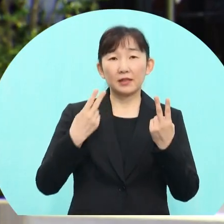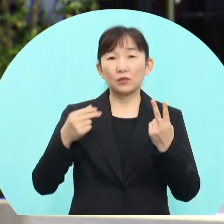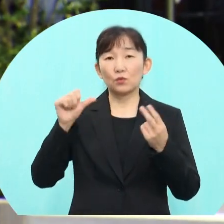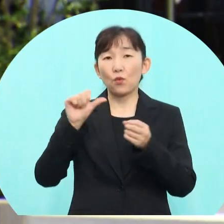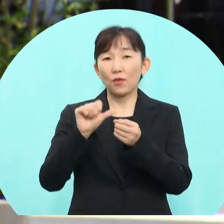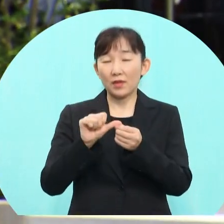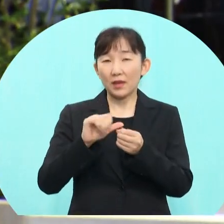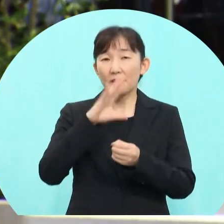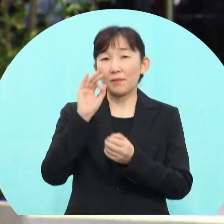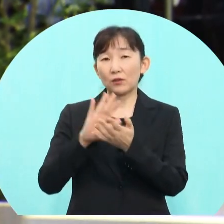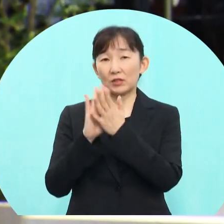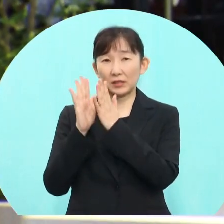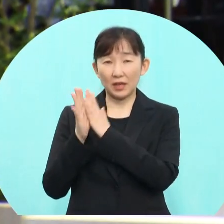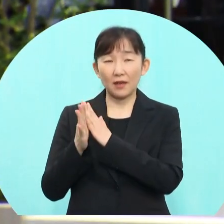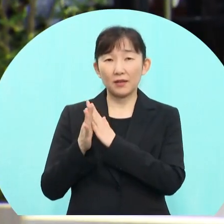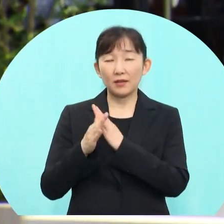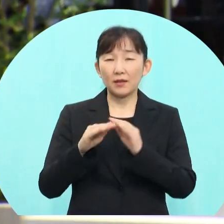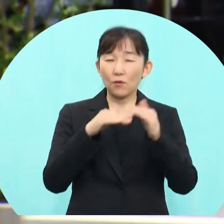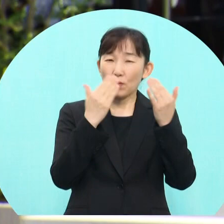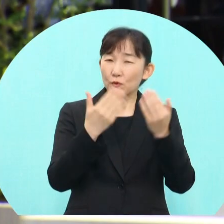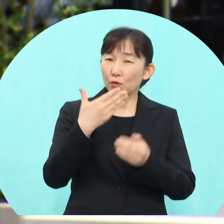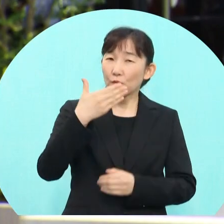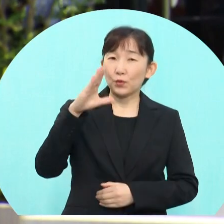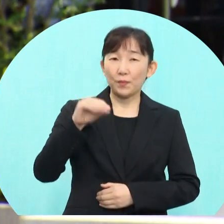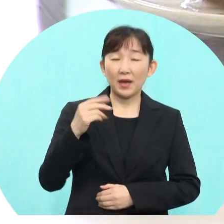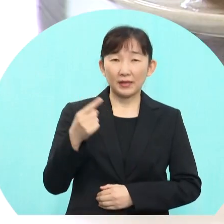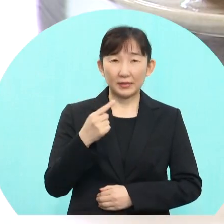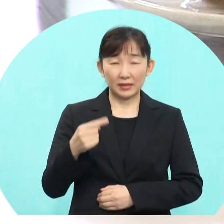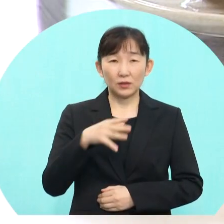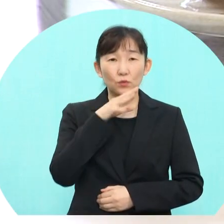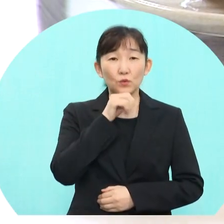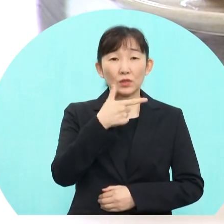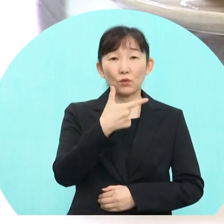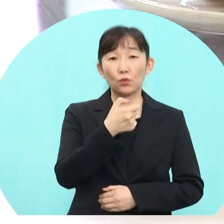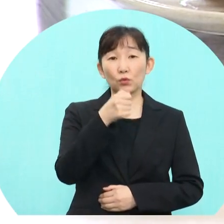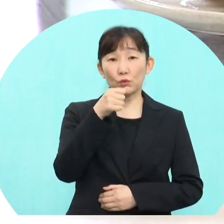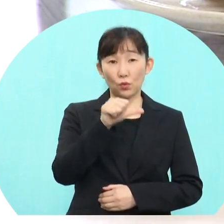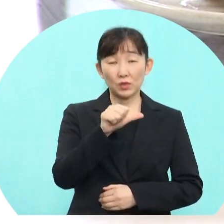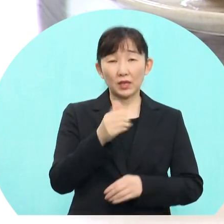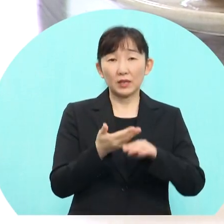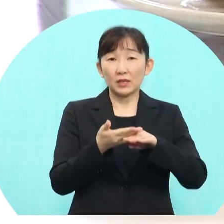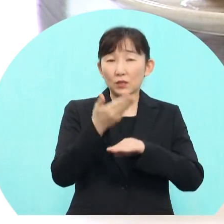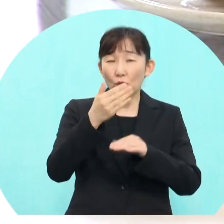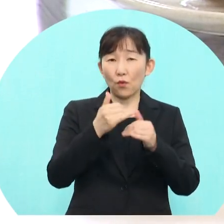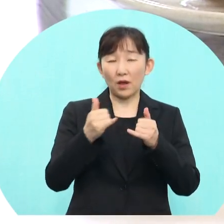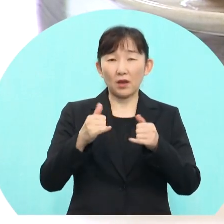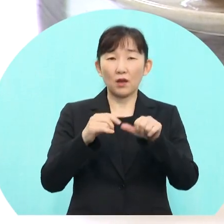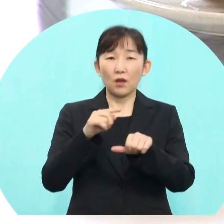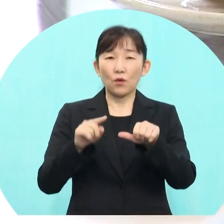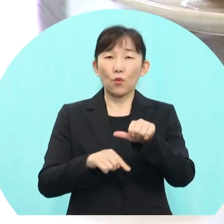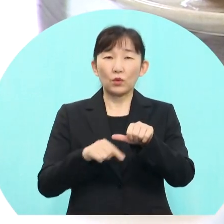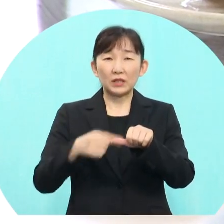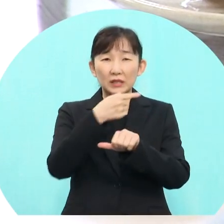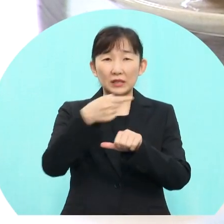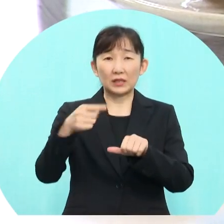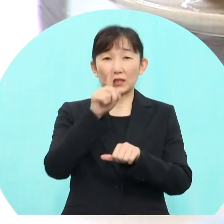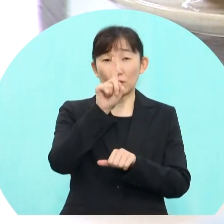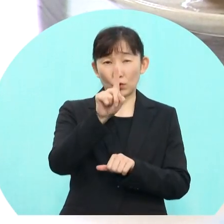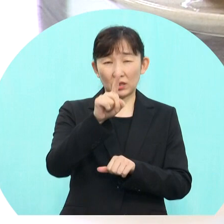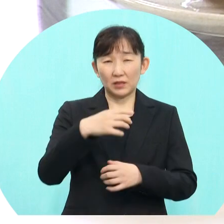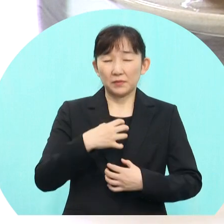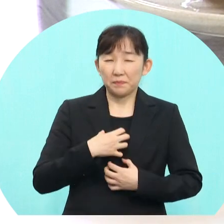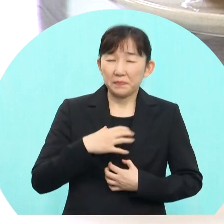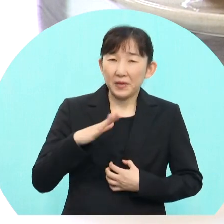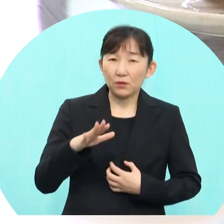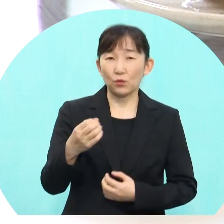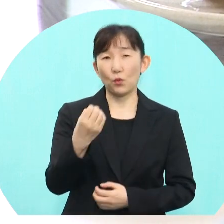2025年に山口県でおよそ9万人、65歳以上の方の5人に1人は認知症になると言